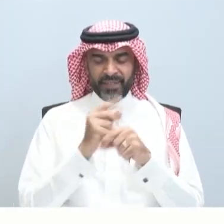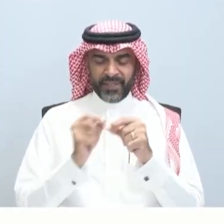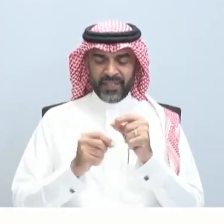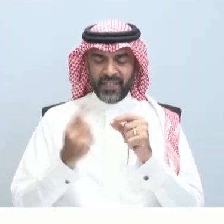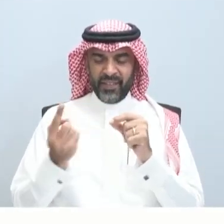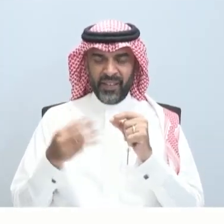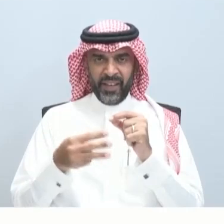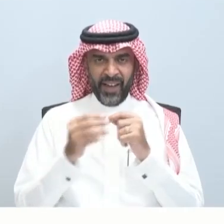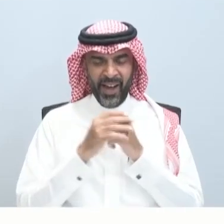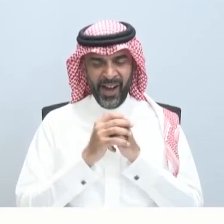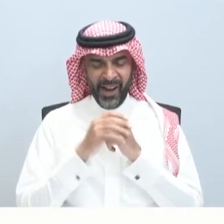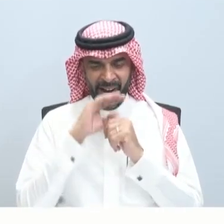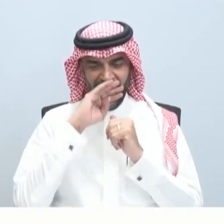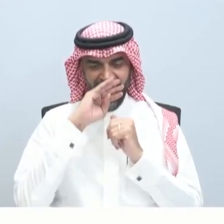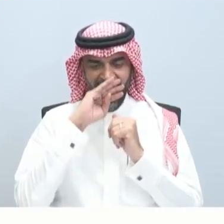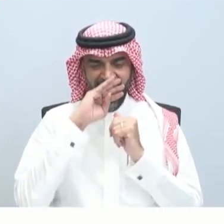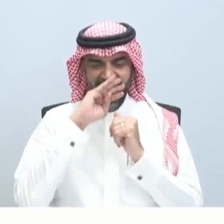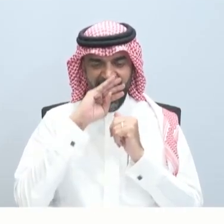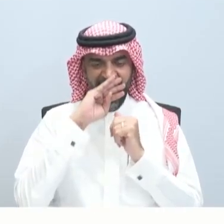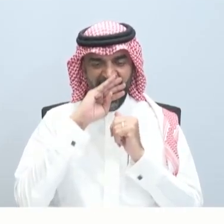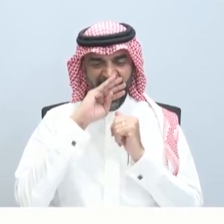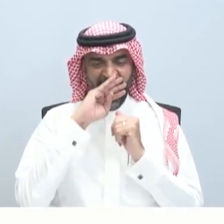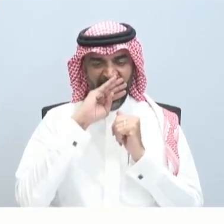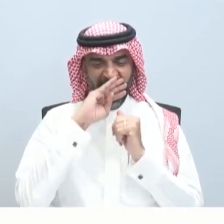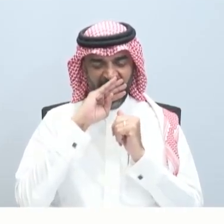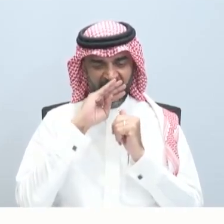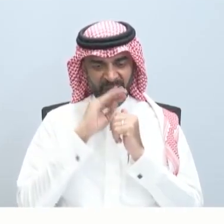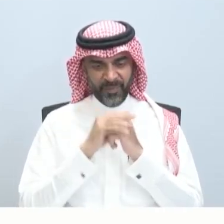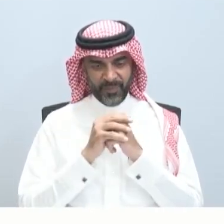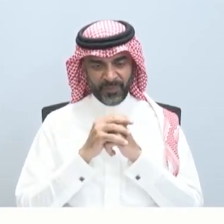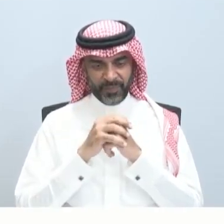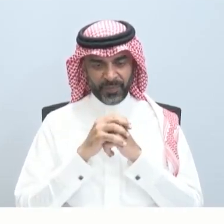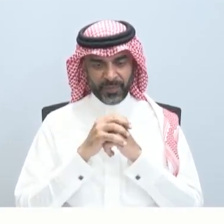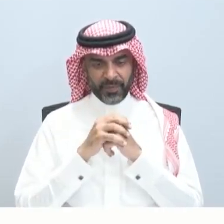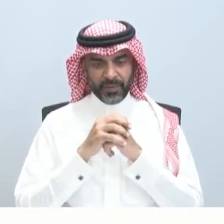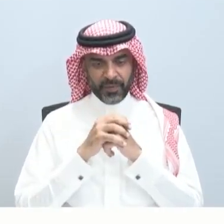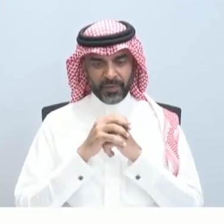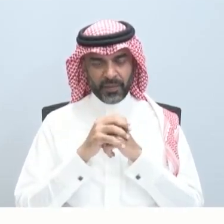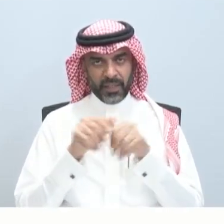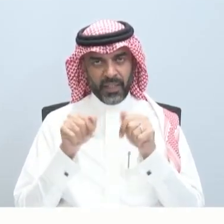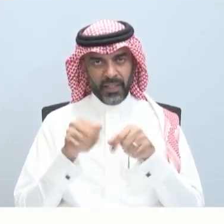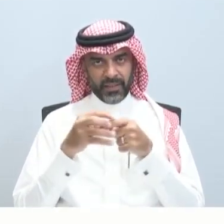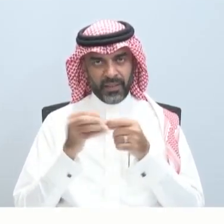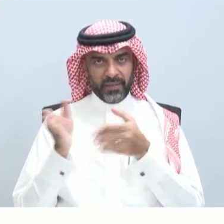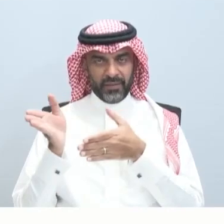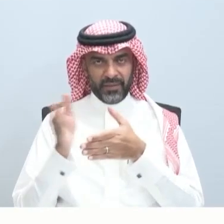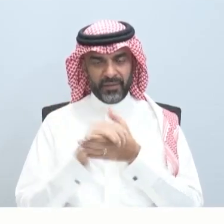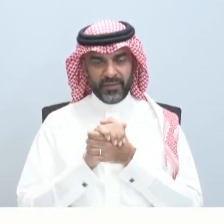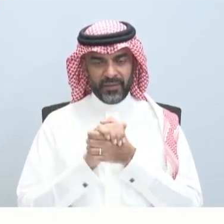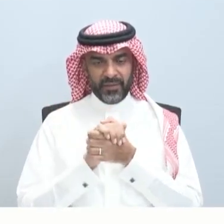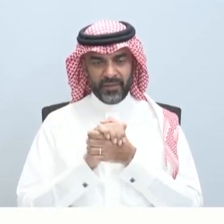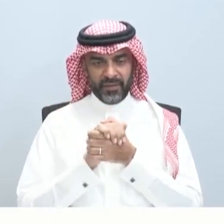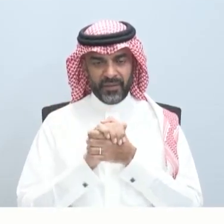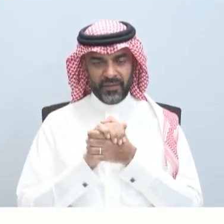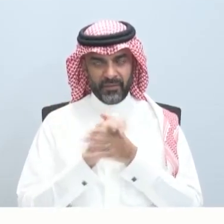اثنان وواحد وثلاثون جزءا من مئه الان نطرح يا ابطال